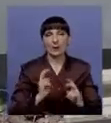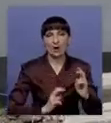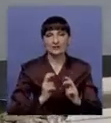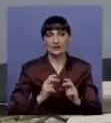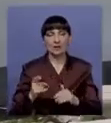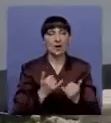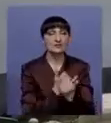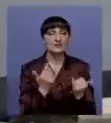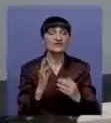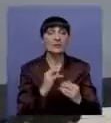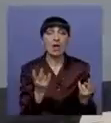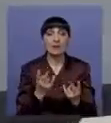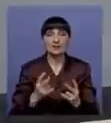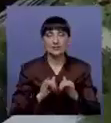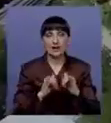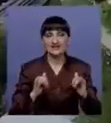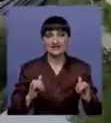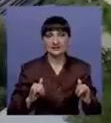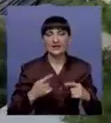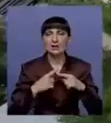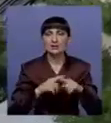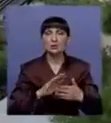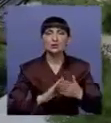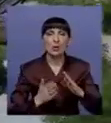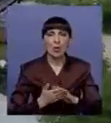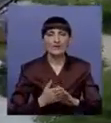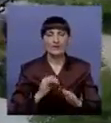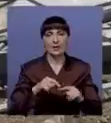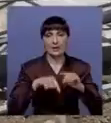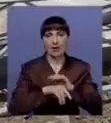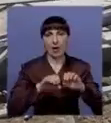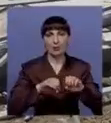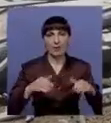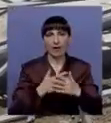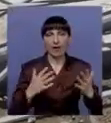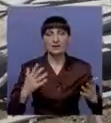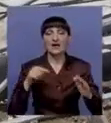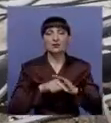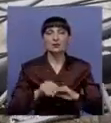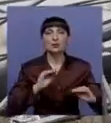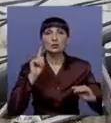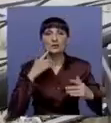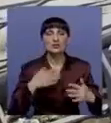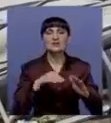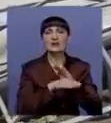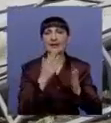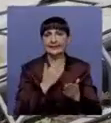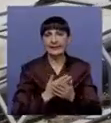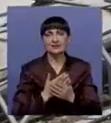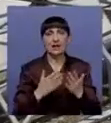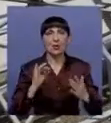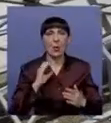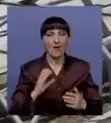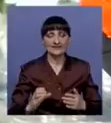Они обеспечены всем необходимым для развития – техническими условиями и коммуникациями, комфортной инфраструктурой, складами, административными и